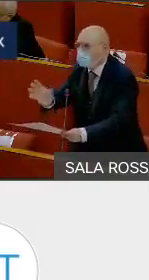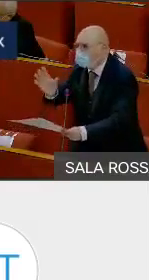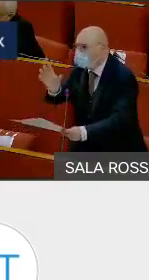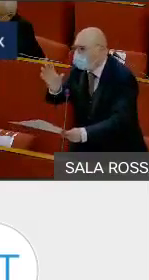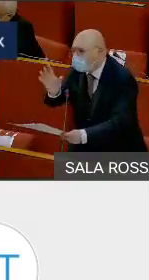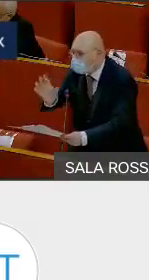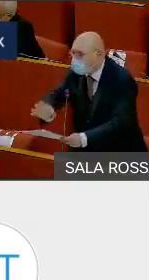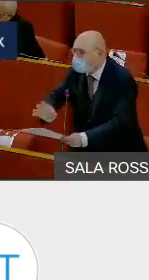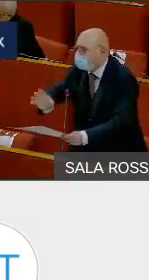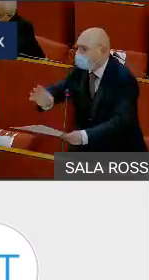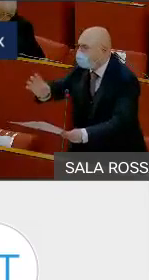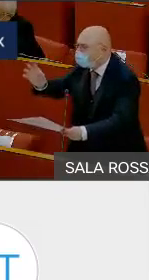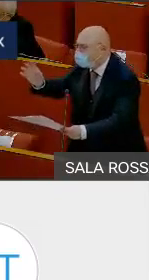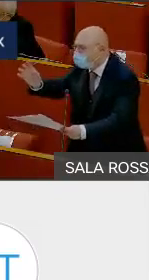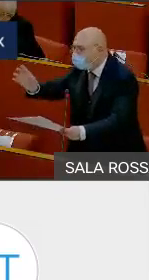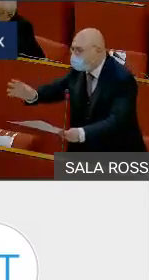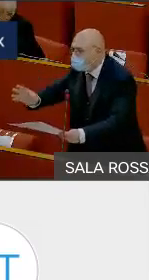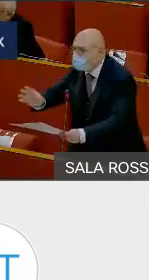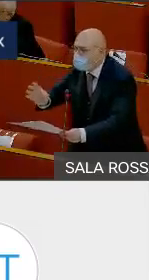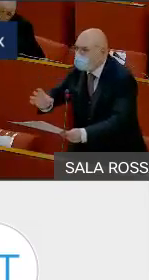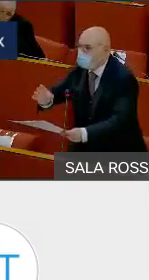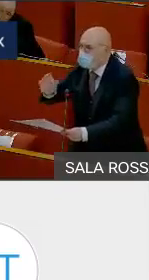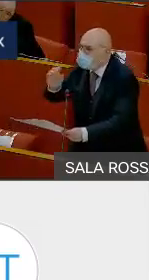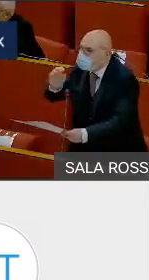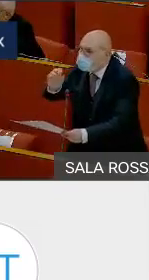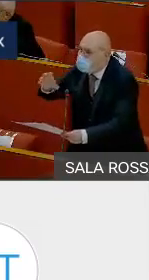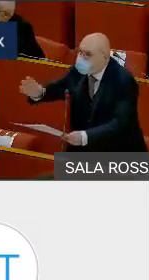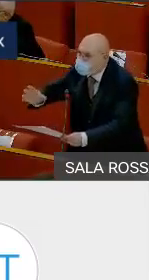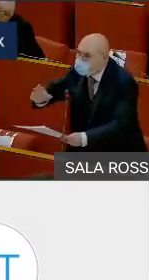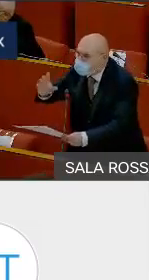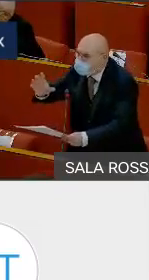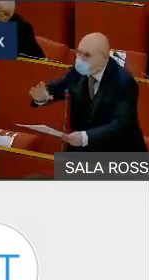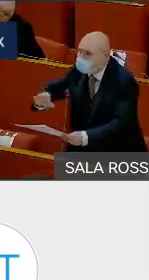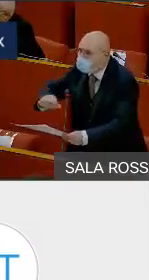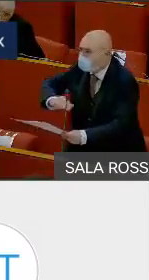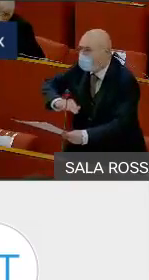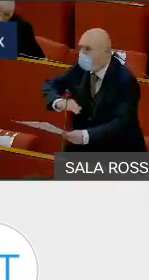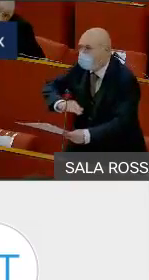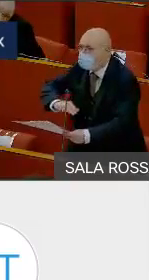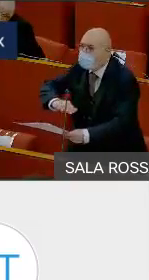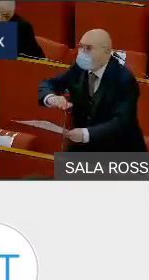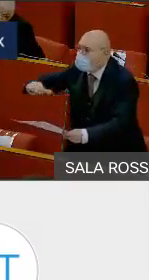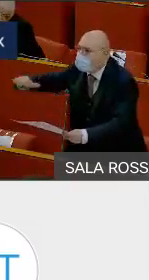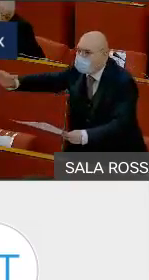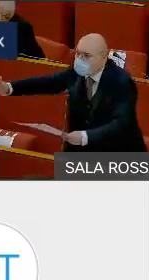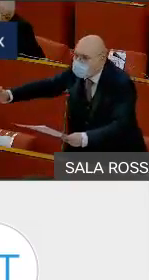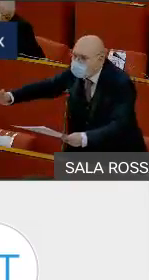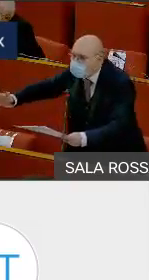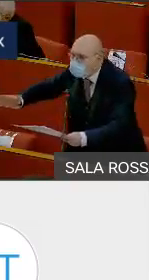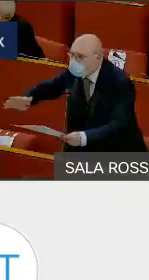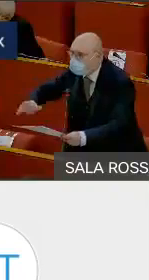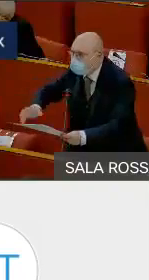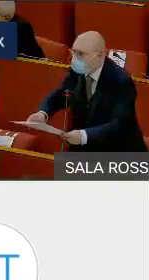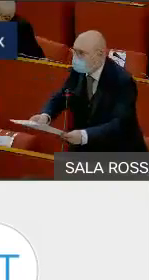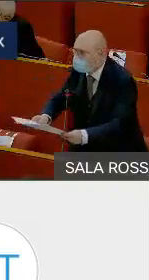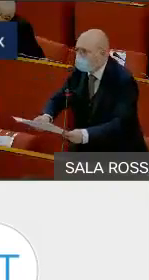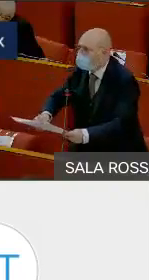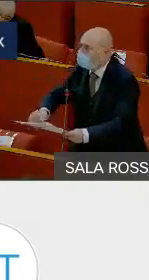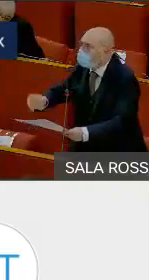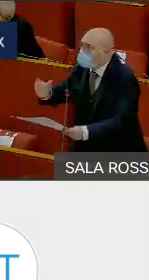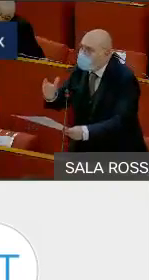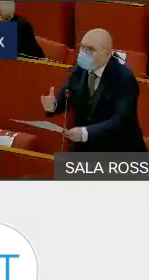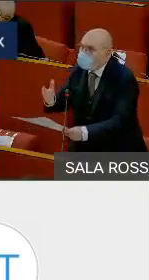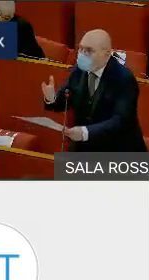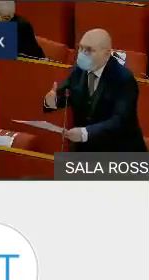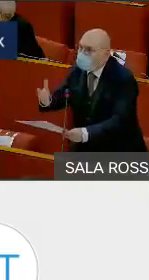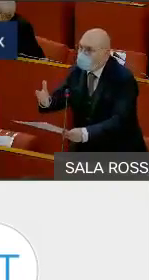presenze agricole presenti edificatorie e se conseguire l'obiettivo della tendenza del consumo zero di suolo